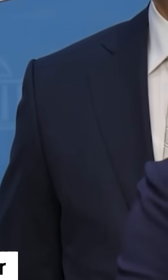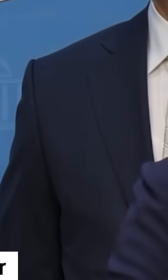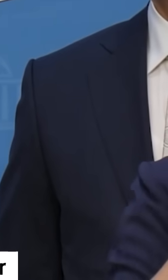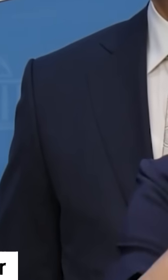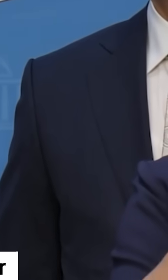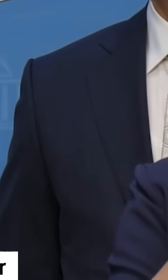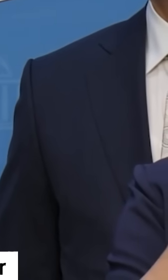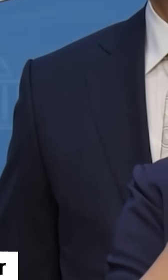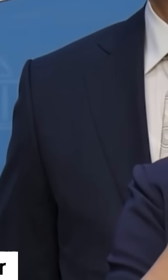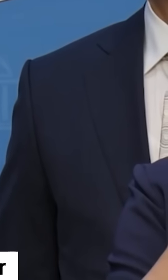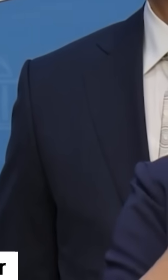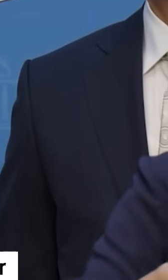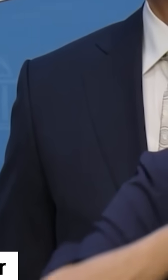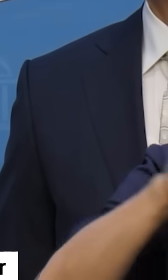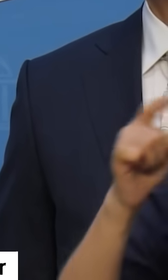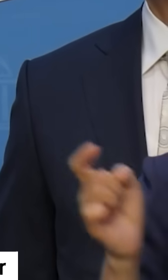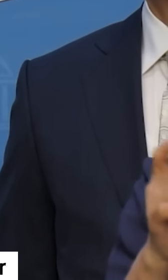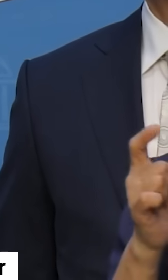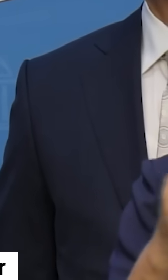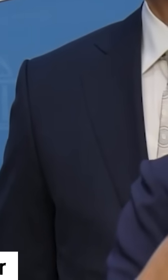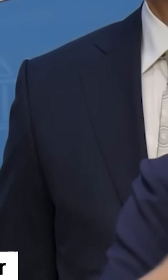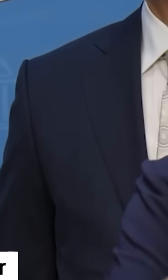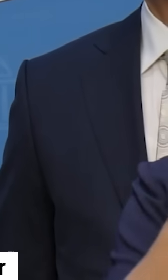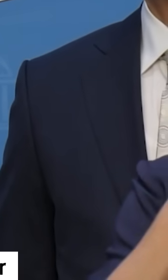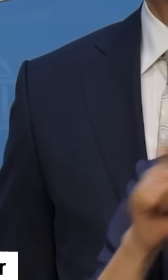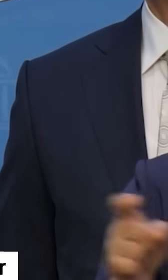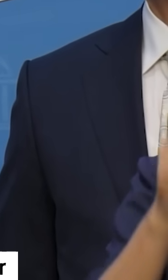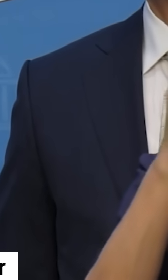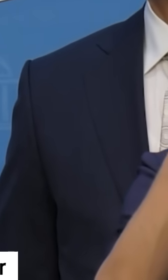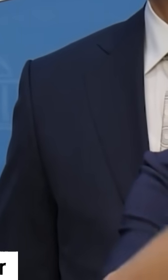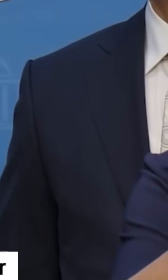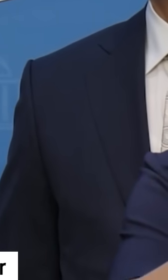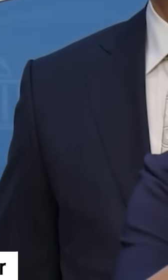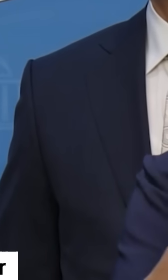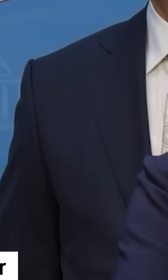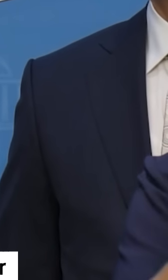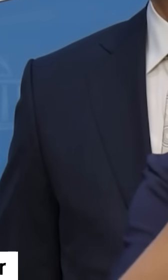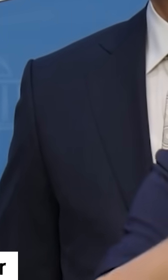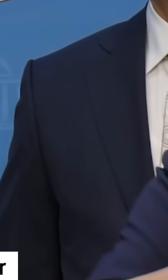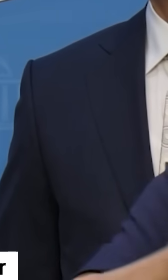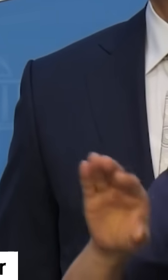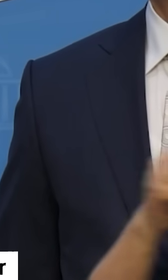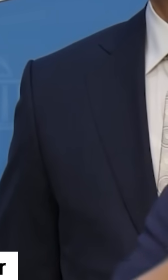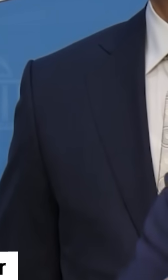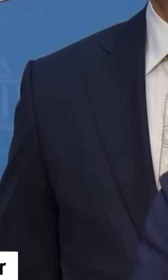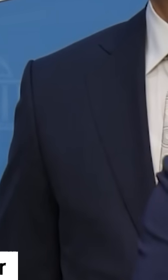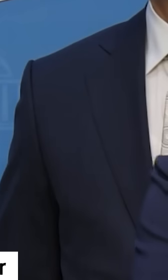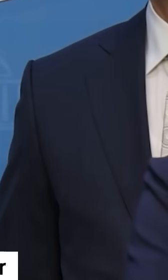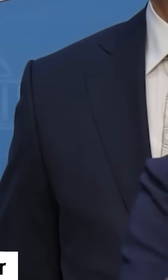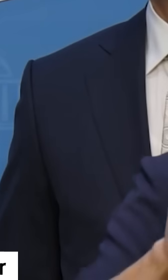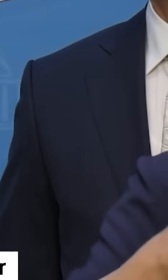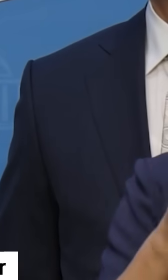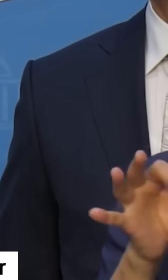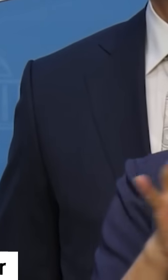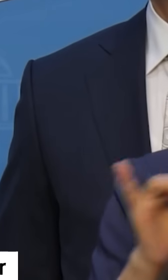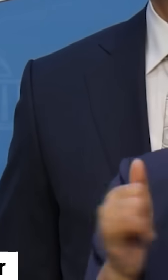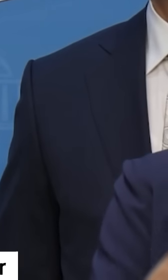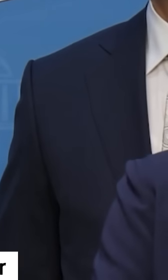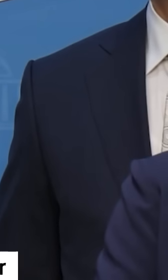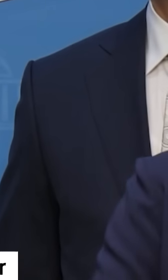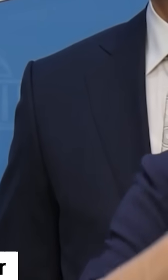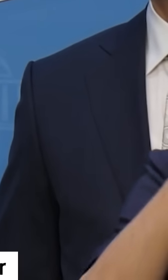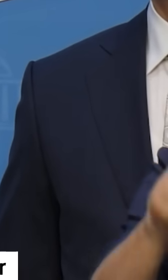무의미한 정쟁을 멈추고 후쿠시마 처리 방류에 따른 소상공인 자영업자